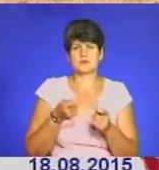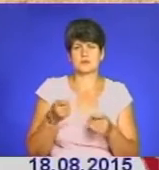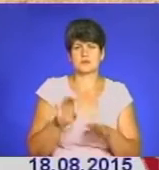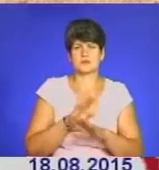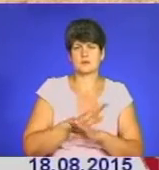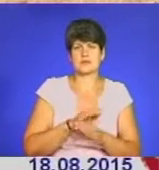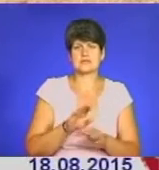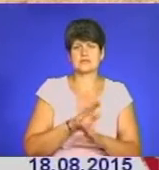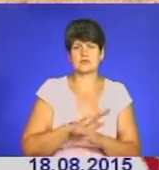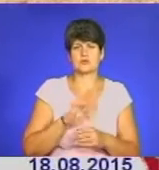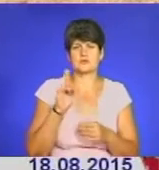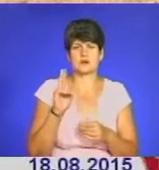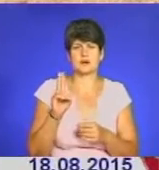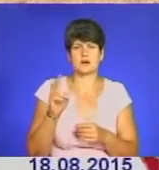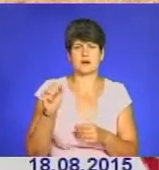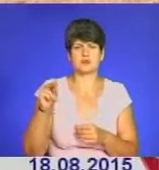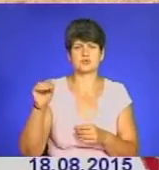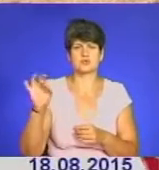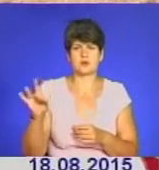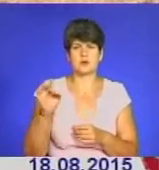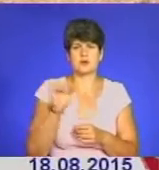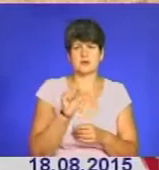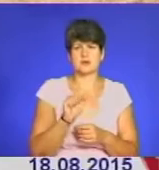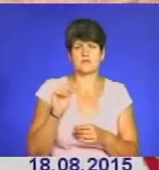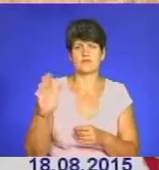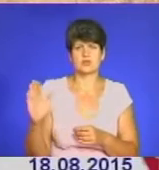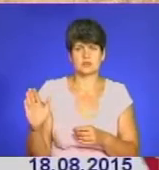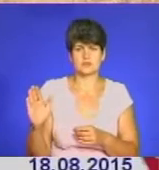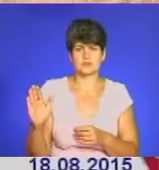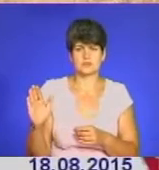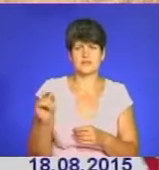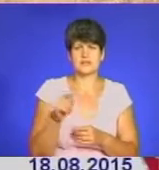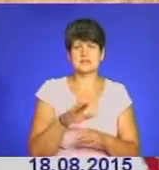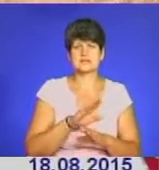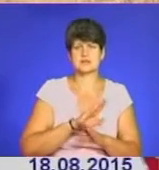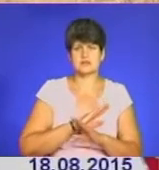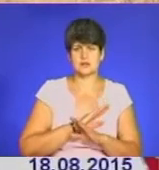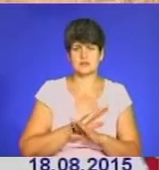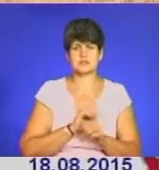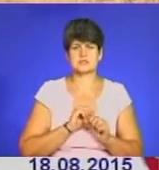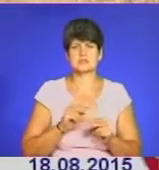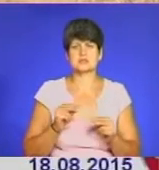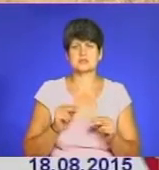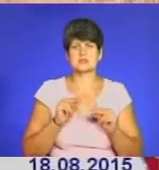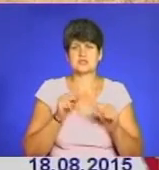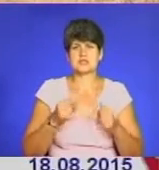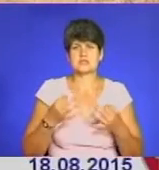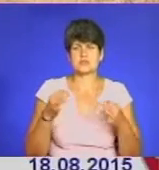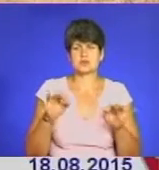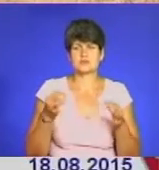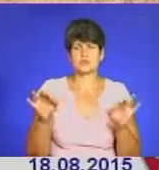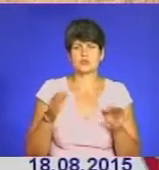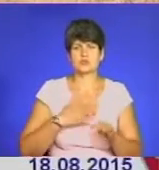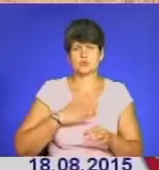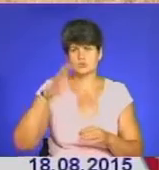загинув під Дебальцево, Капчур Андрія Володимировича. Він загинув за честь і волю, за свободу